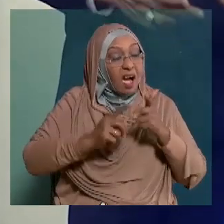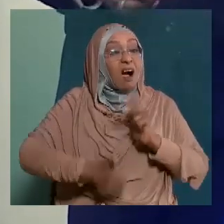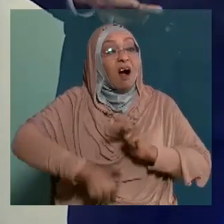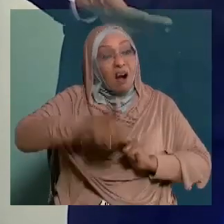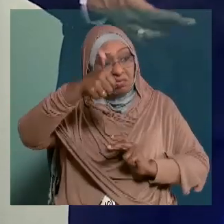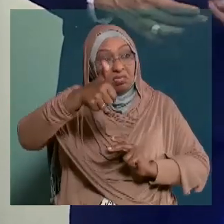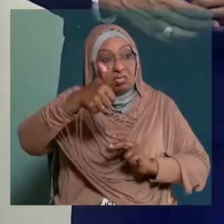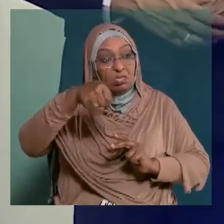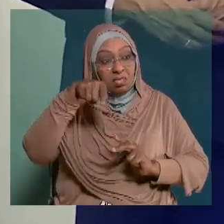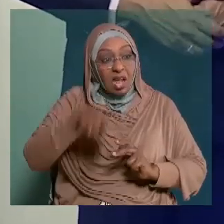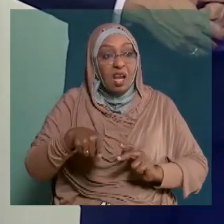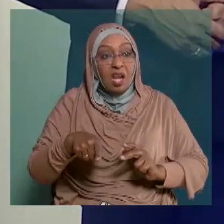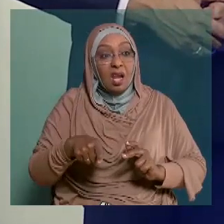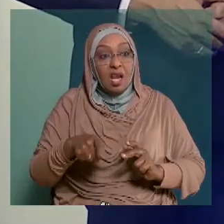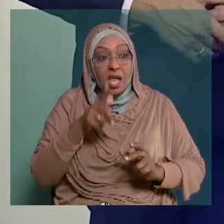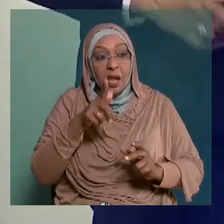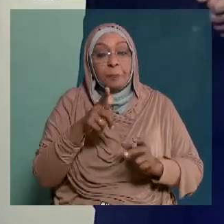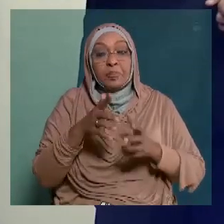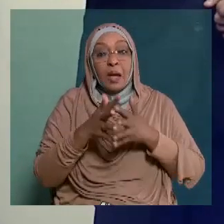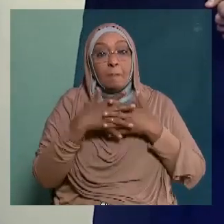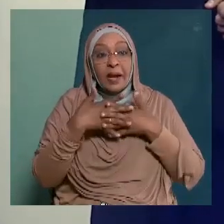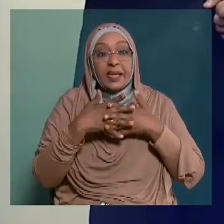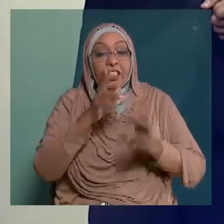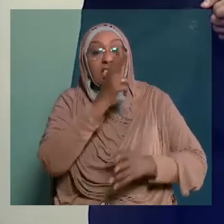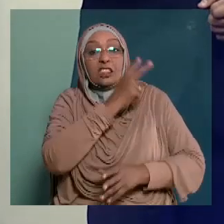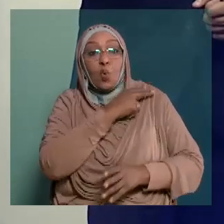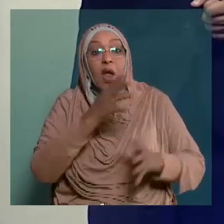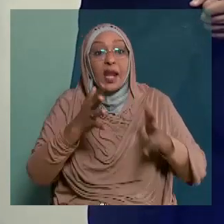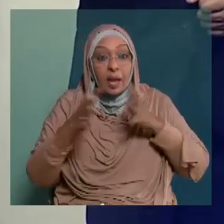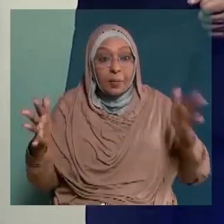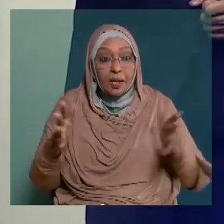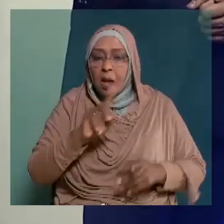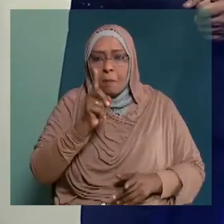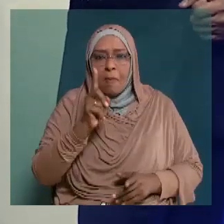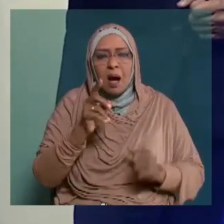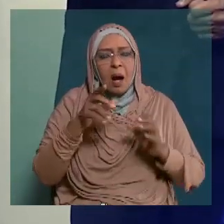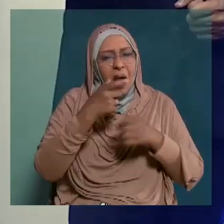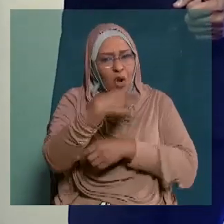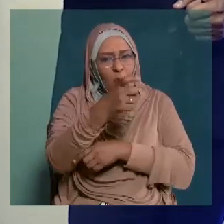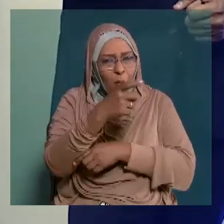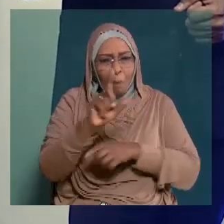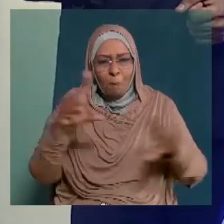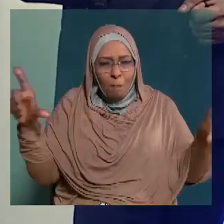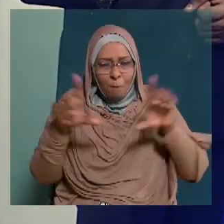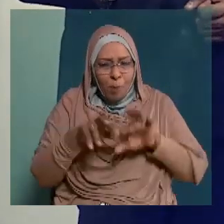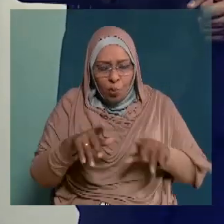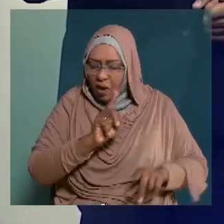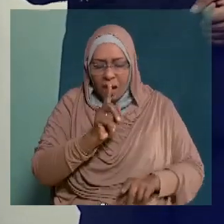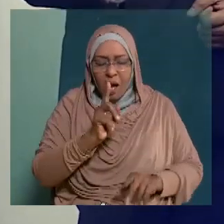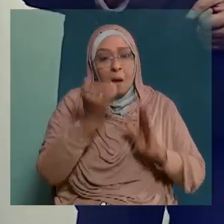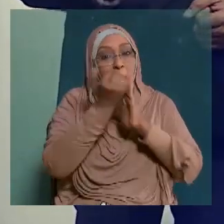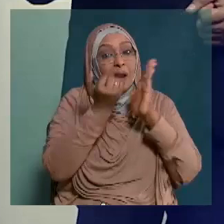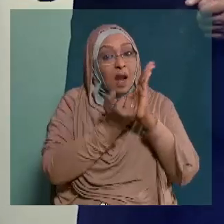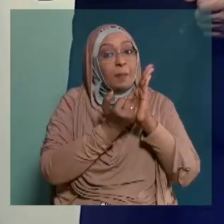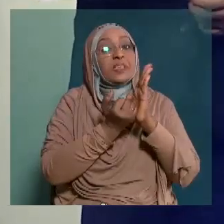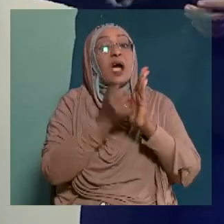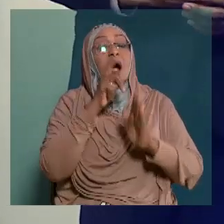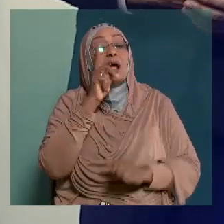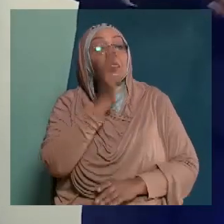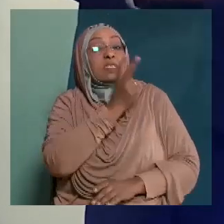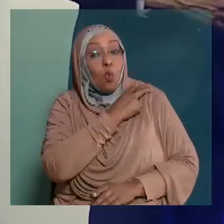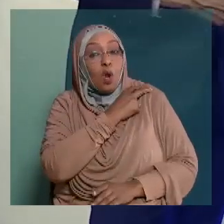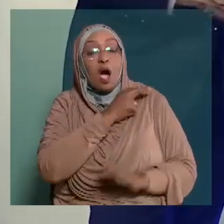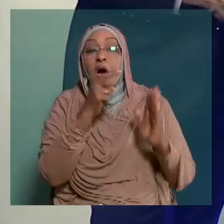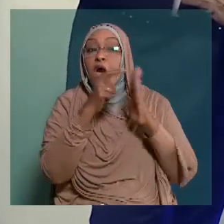سوفتوير لإدارة ماكينات الدولة الضخمة، وليس المقصود هنا برمجيات الكمبيوتر، وإنما برمجيات الدولة أو القانون